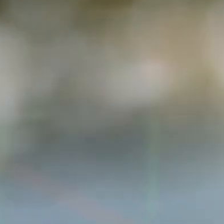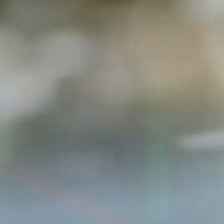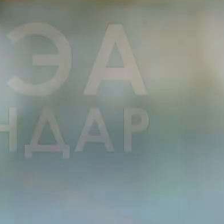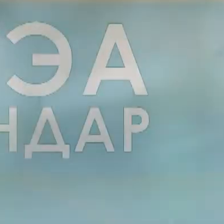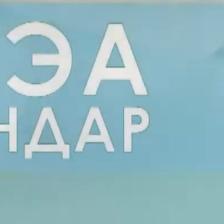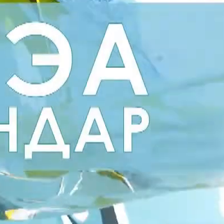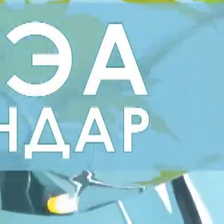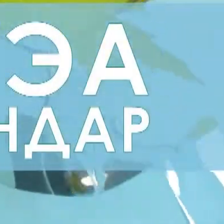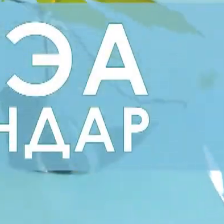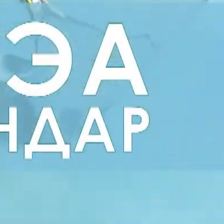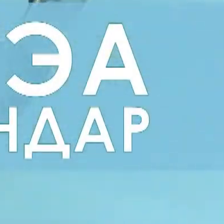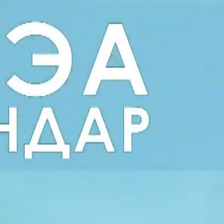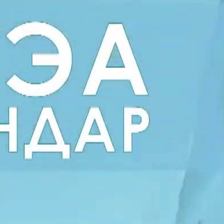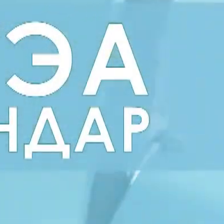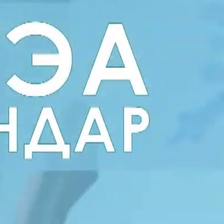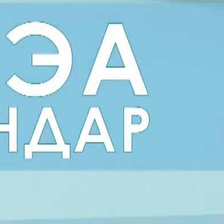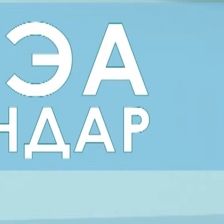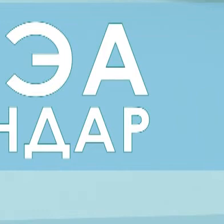книгой.